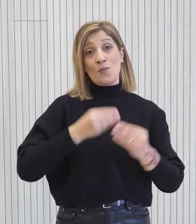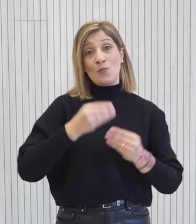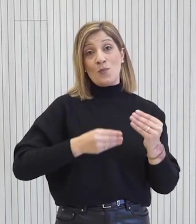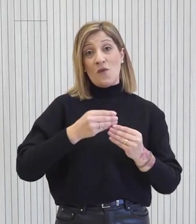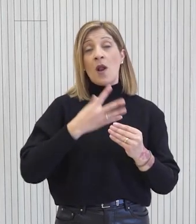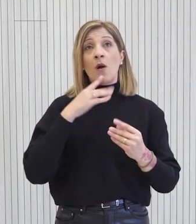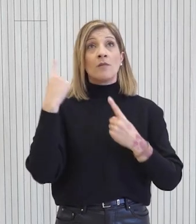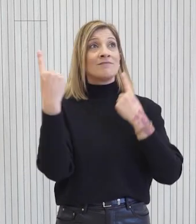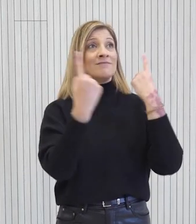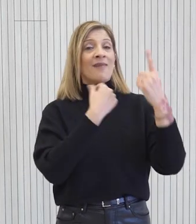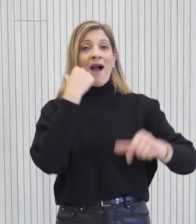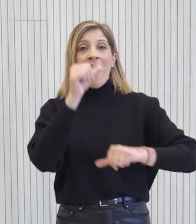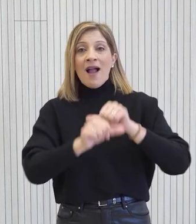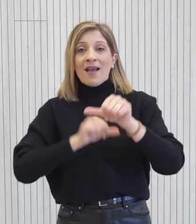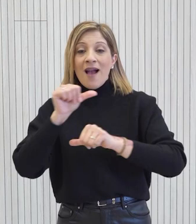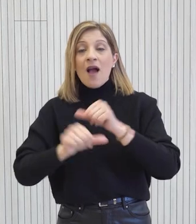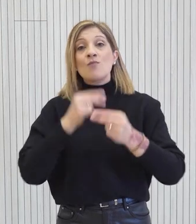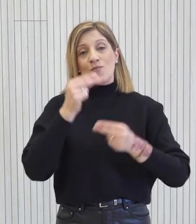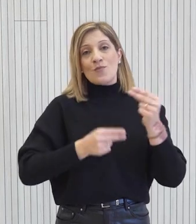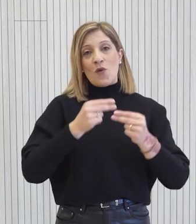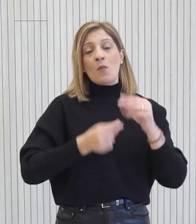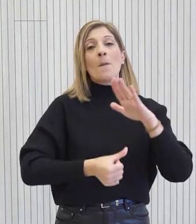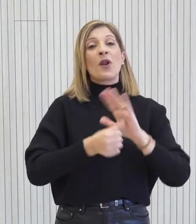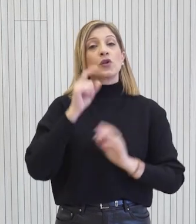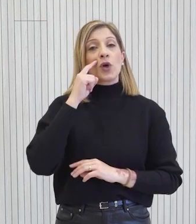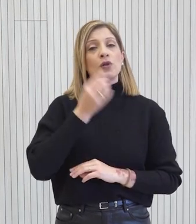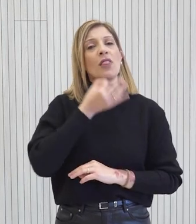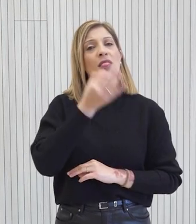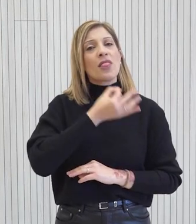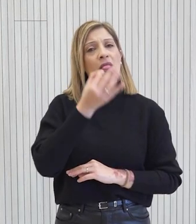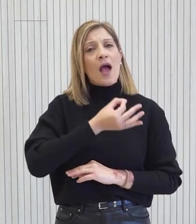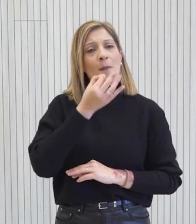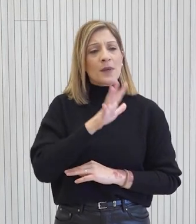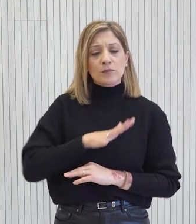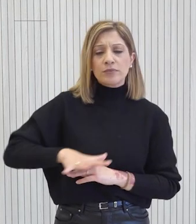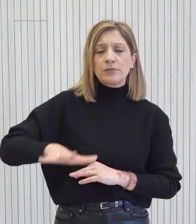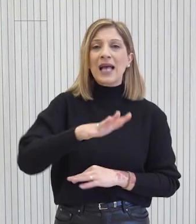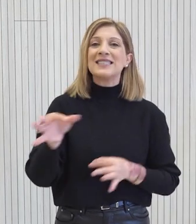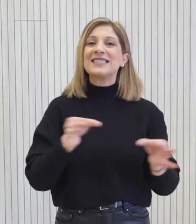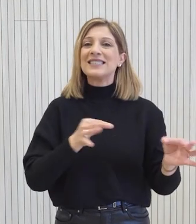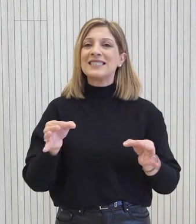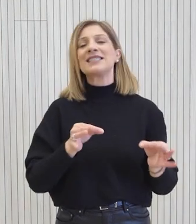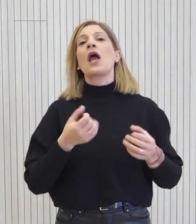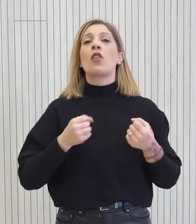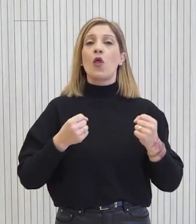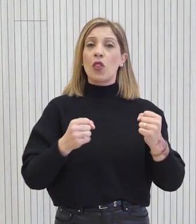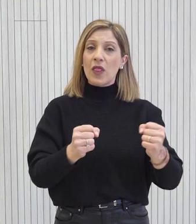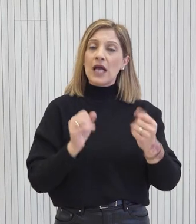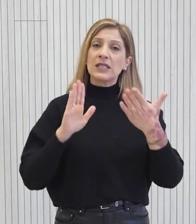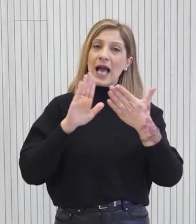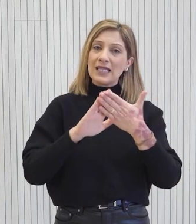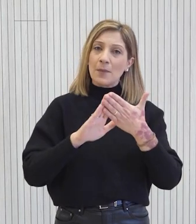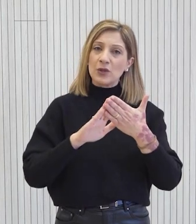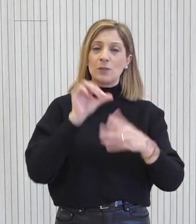από την κλιματική αλλαγή. Ο Πρόεδρος Χριστοδουλίδης θα αναπτύξει τα βήματα υλοποίησης του περιφερειακού σχεδίου δράσης για αντιμετώπιση